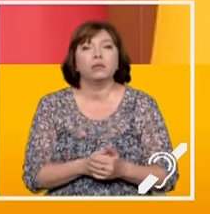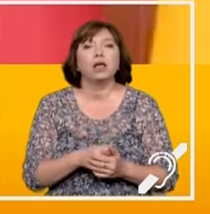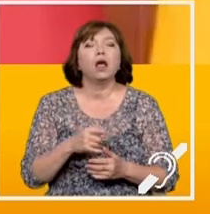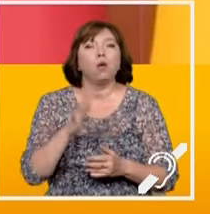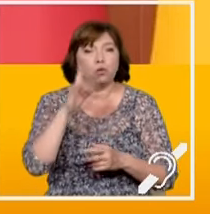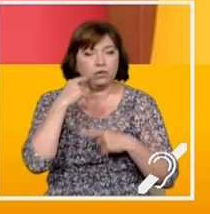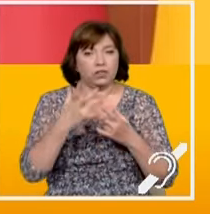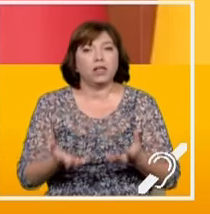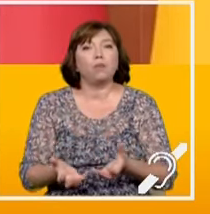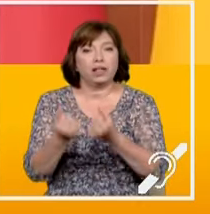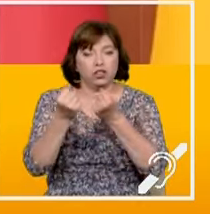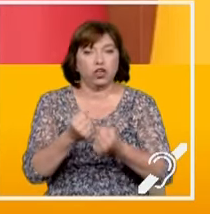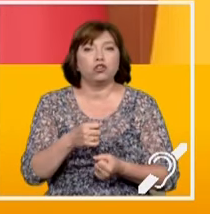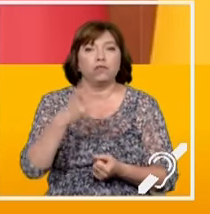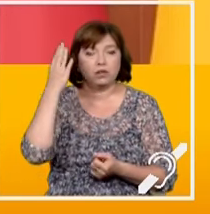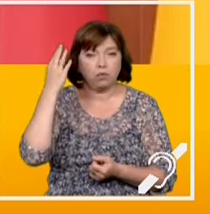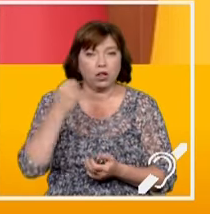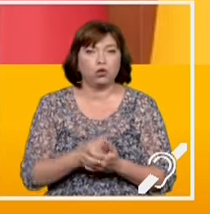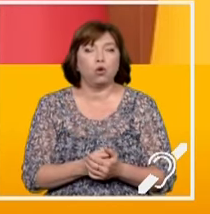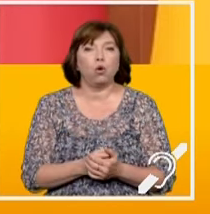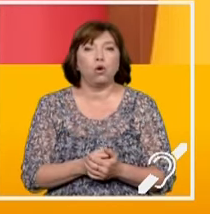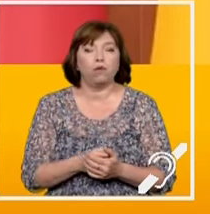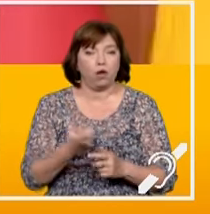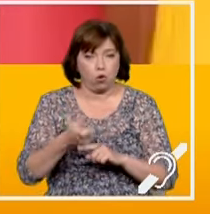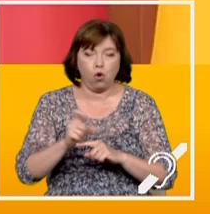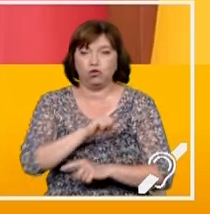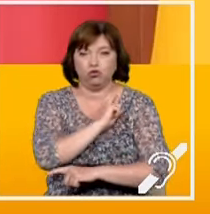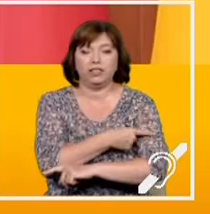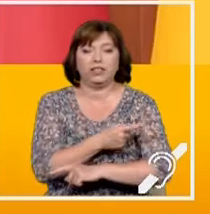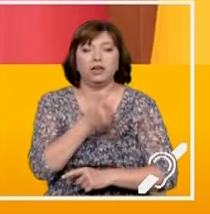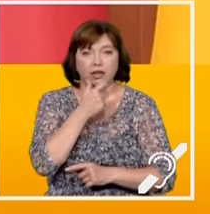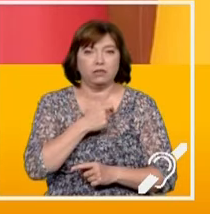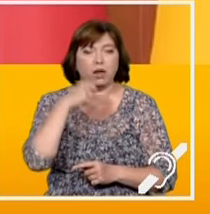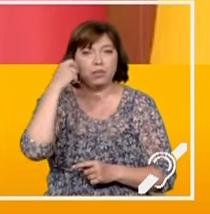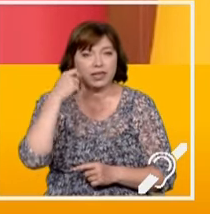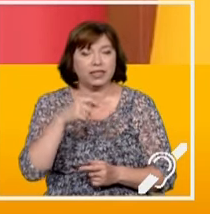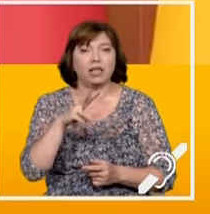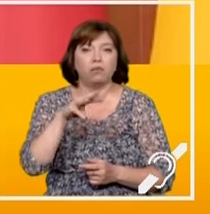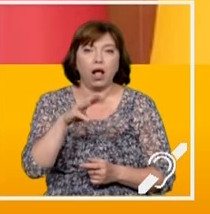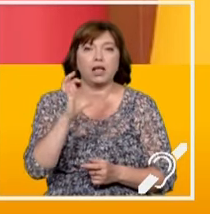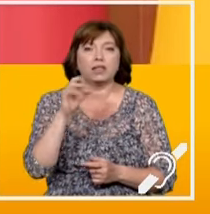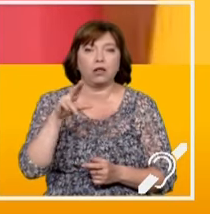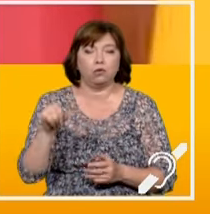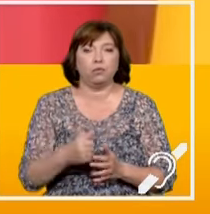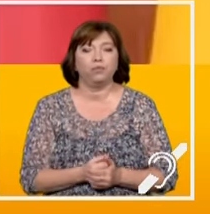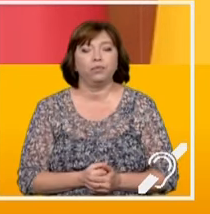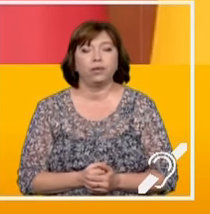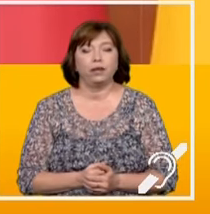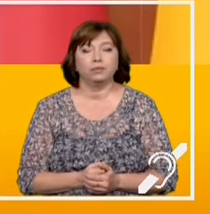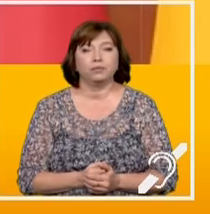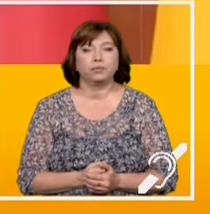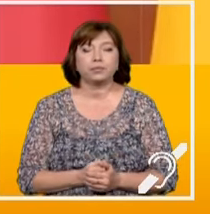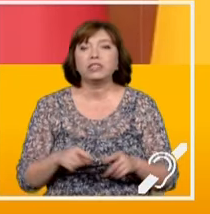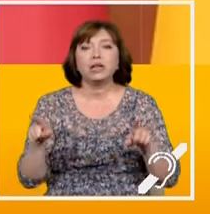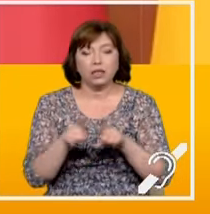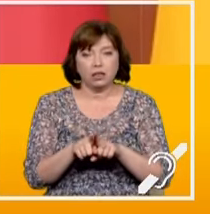Vom sprijini Republica Moldova din răsputeri, doamnă președinte, dragă doamna Maia Sandu. Într-un